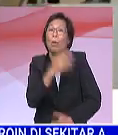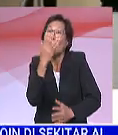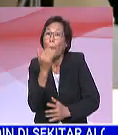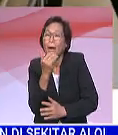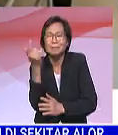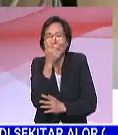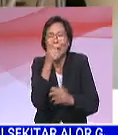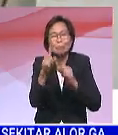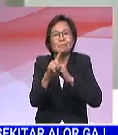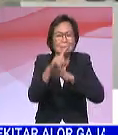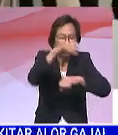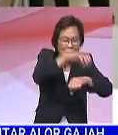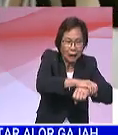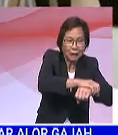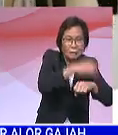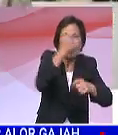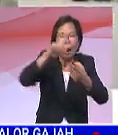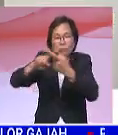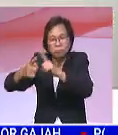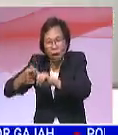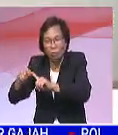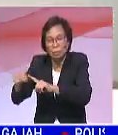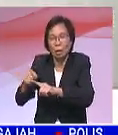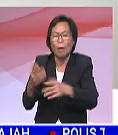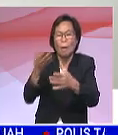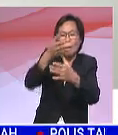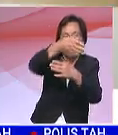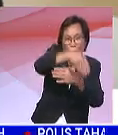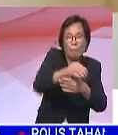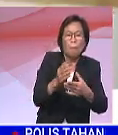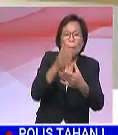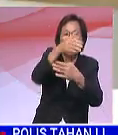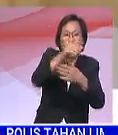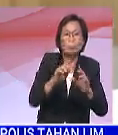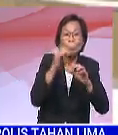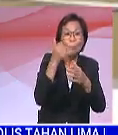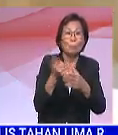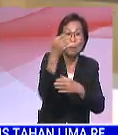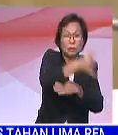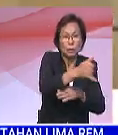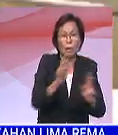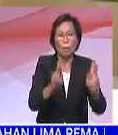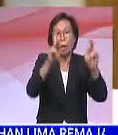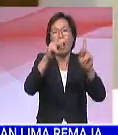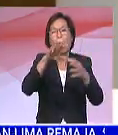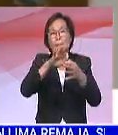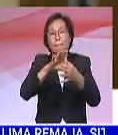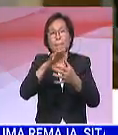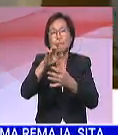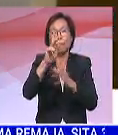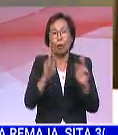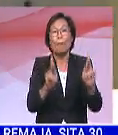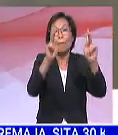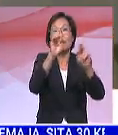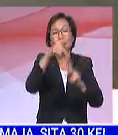dorongan tidak mengambil tindakan ke atas raganya yang mencoba masuk ke kawasan Kompleks bersepadu pengeroll dalam